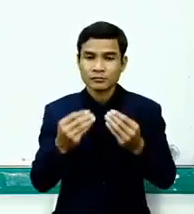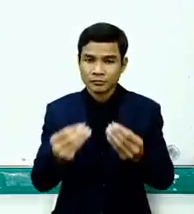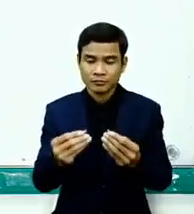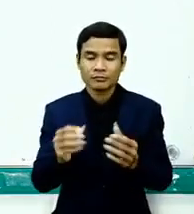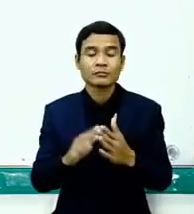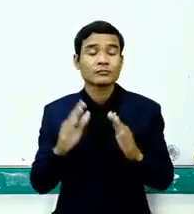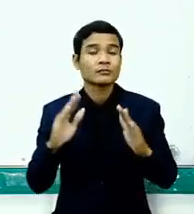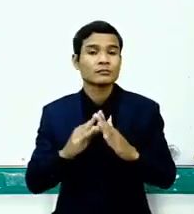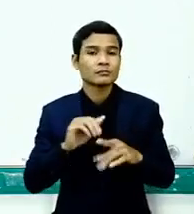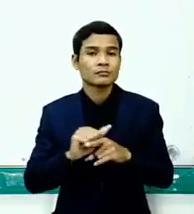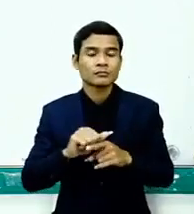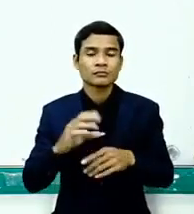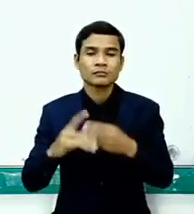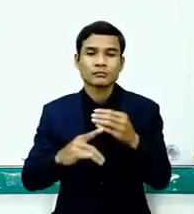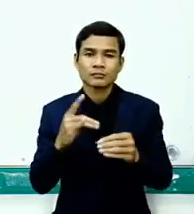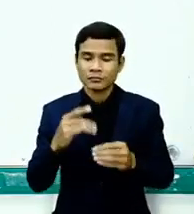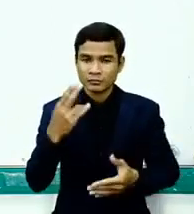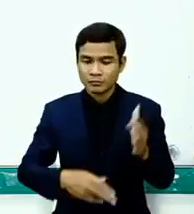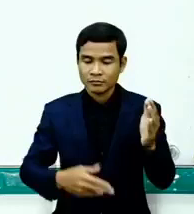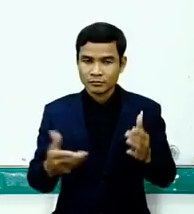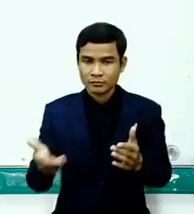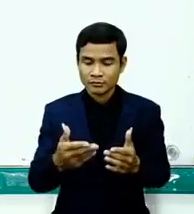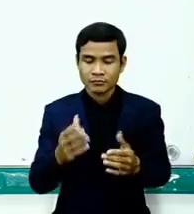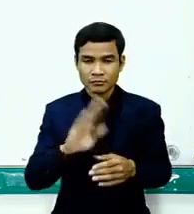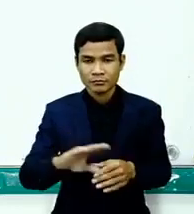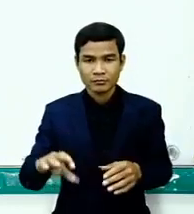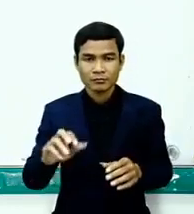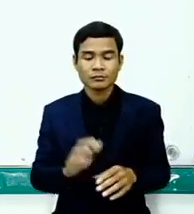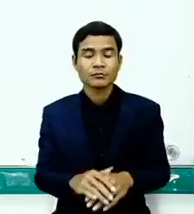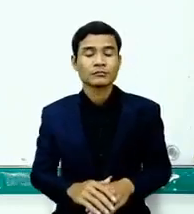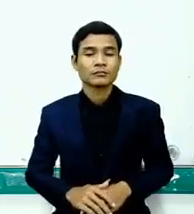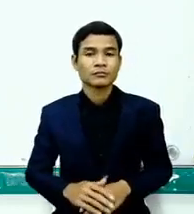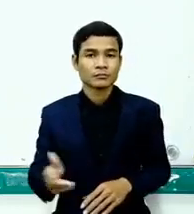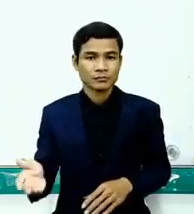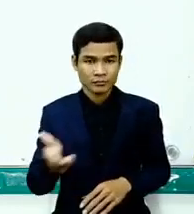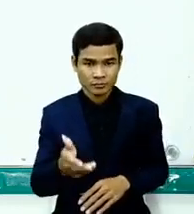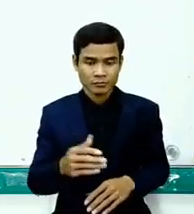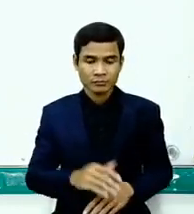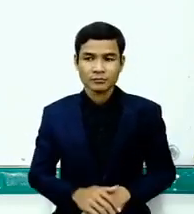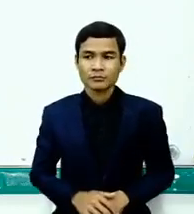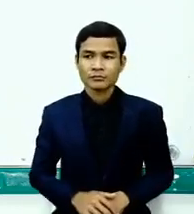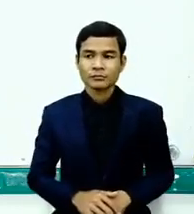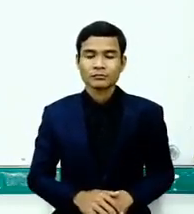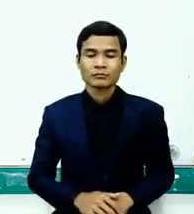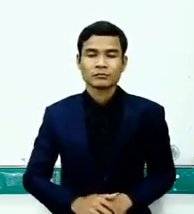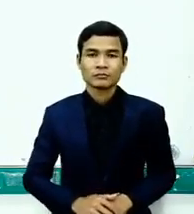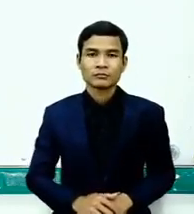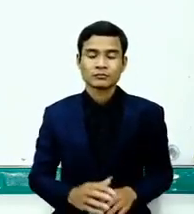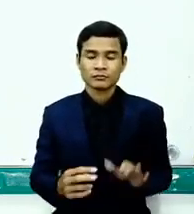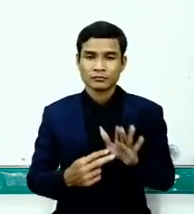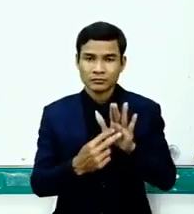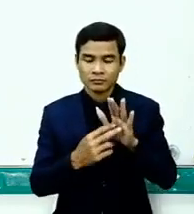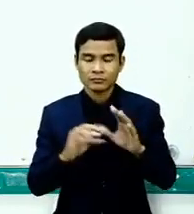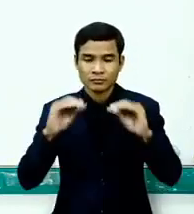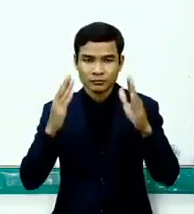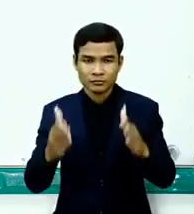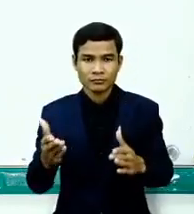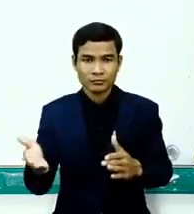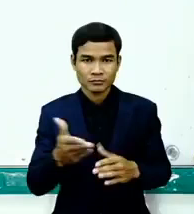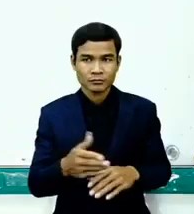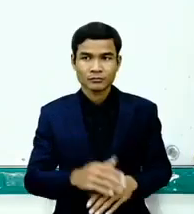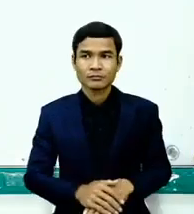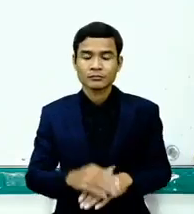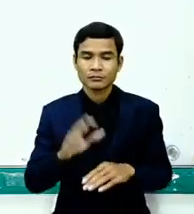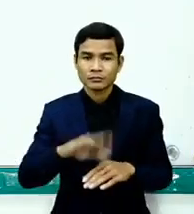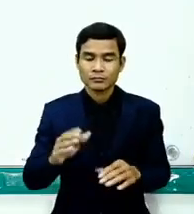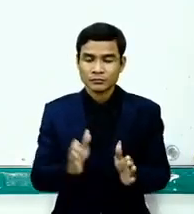ចាអញ្ចឹងកិច្ចការផ្ទះអំពីអ្វីដែរចូលកូនកូនចាបង្ហាញអ្នកគ្រូក៏ដូចជាចា